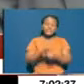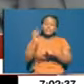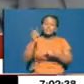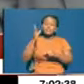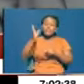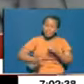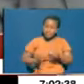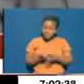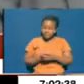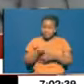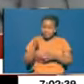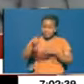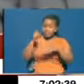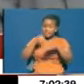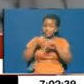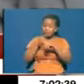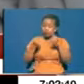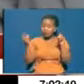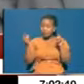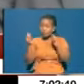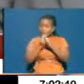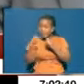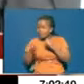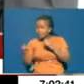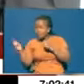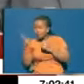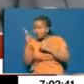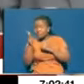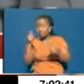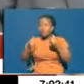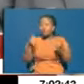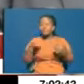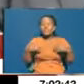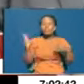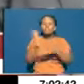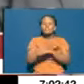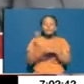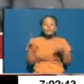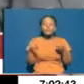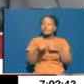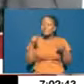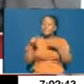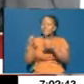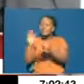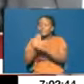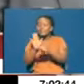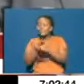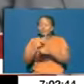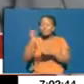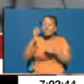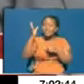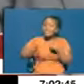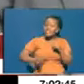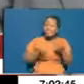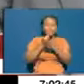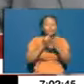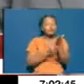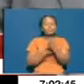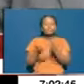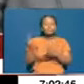curfew, a curfew that has been used to kill many Kenyans, has no foundation in law,